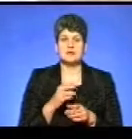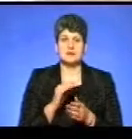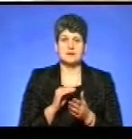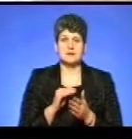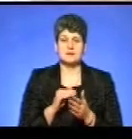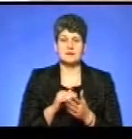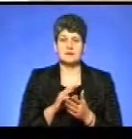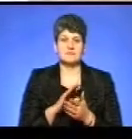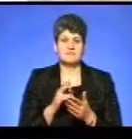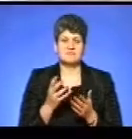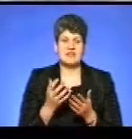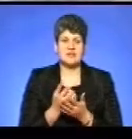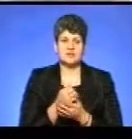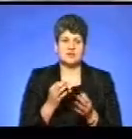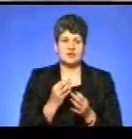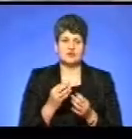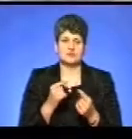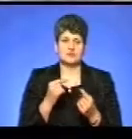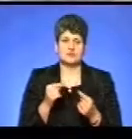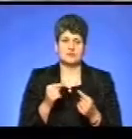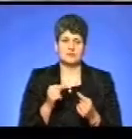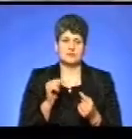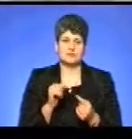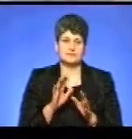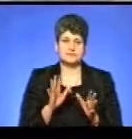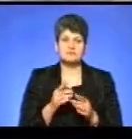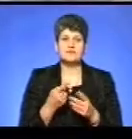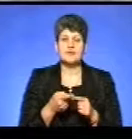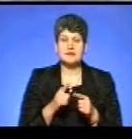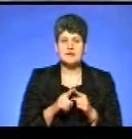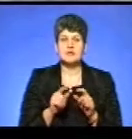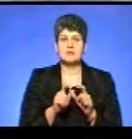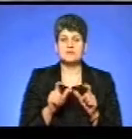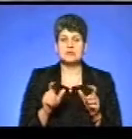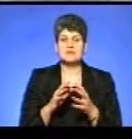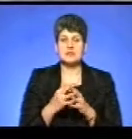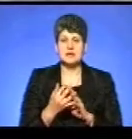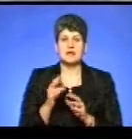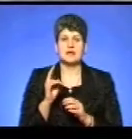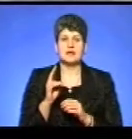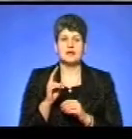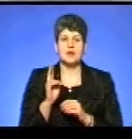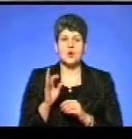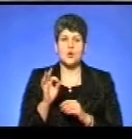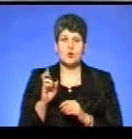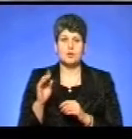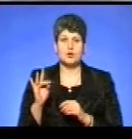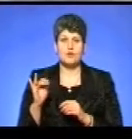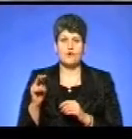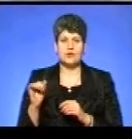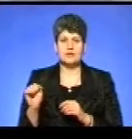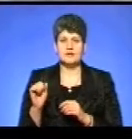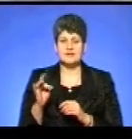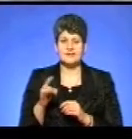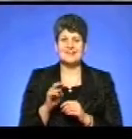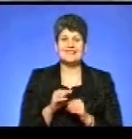після щеплення не виявили. Це амбулаторія загальної практики сімейної медицини у селі Кобиловолоки Теребовлянського району. Від